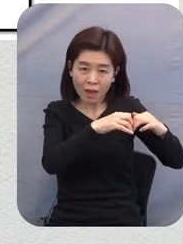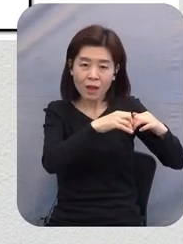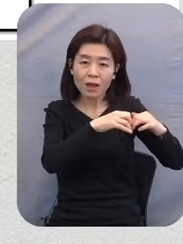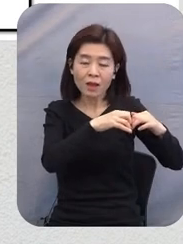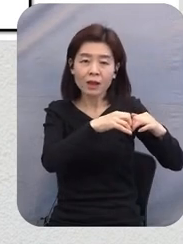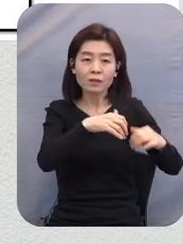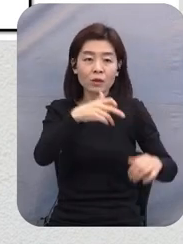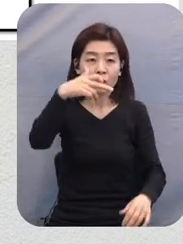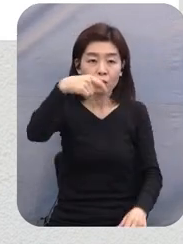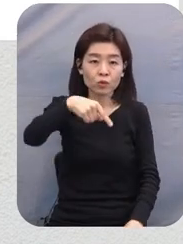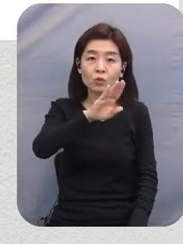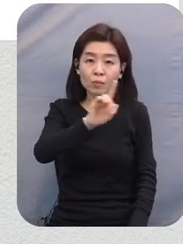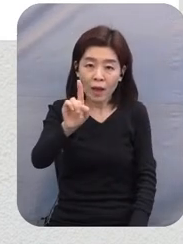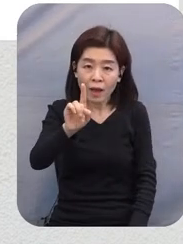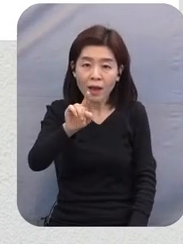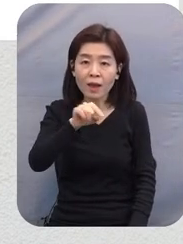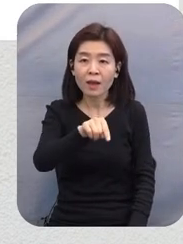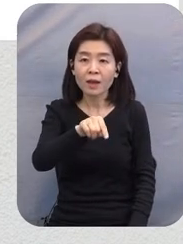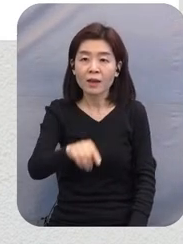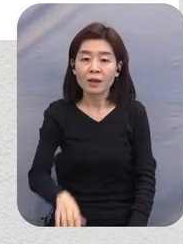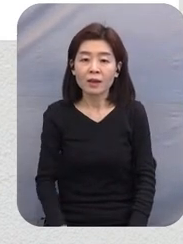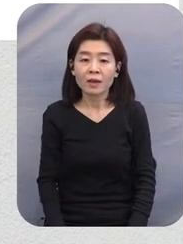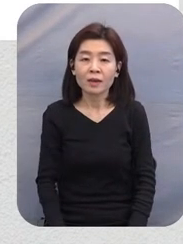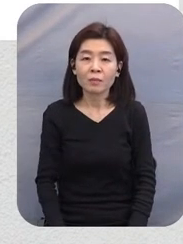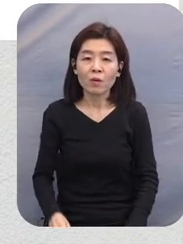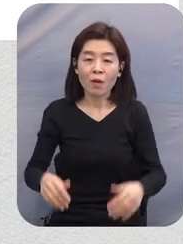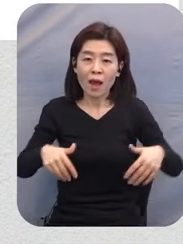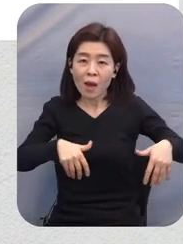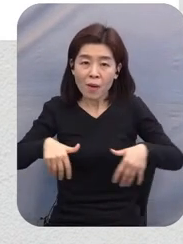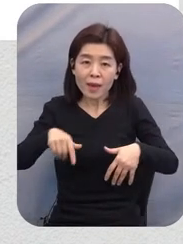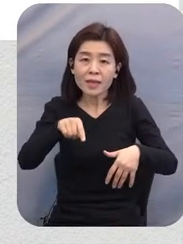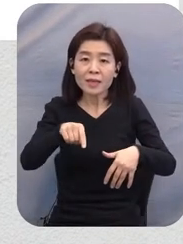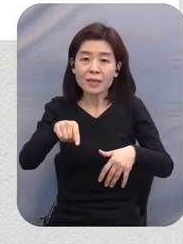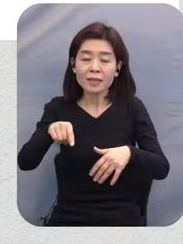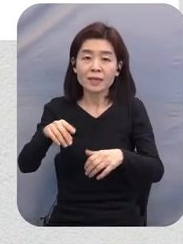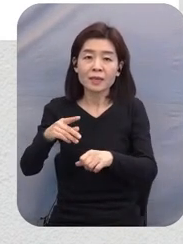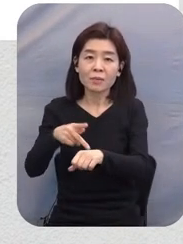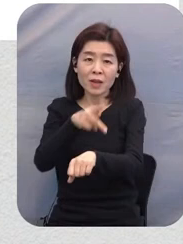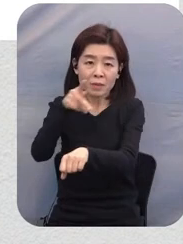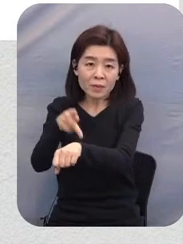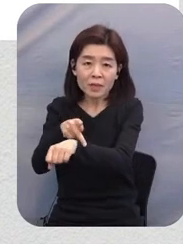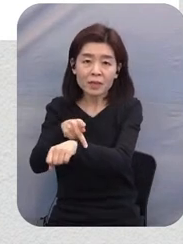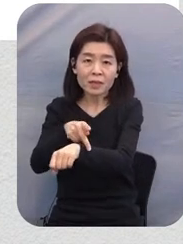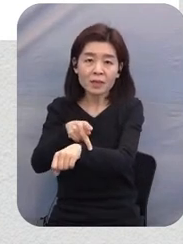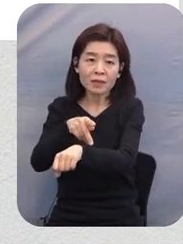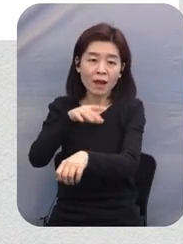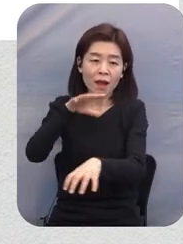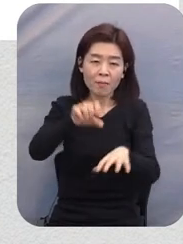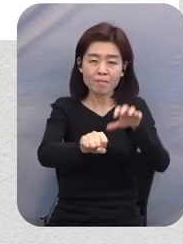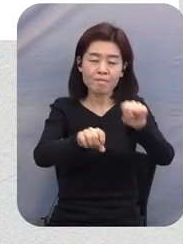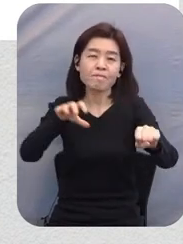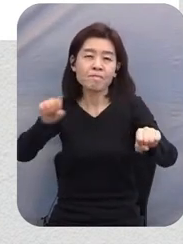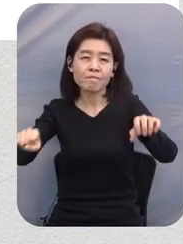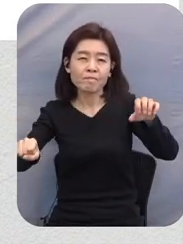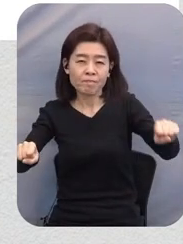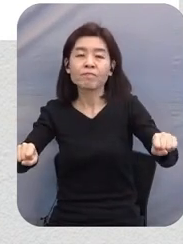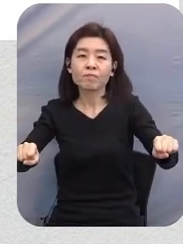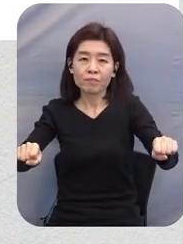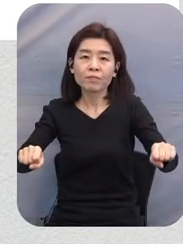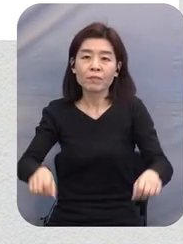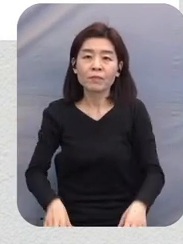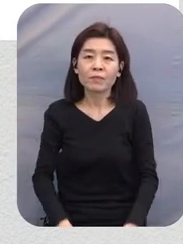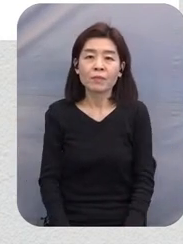쿠바, 푸에토리코, 하와이, 필리핀 이걸 다 자기 나라로 만든 거예요. 식민지로